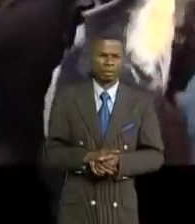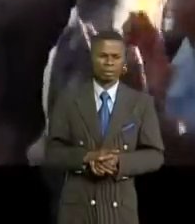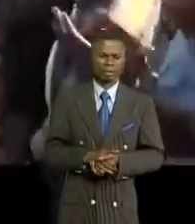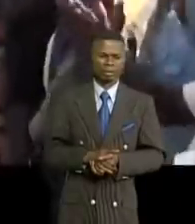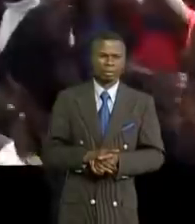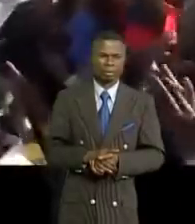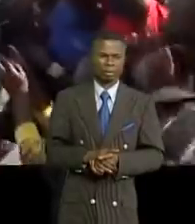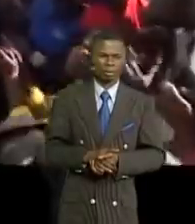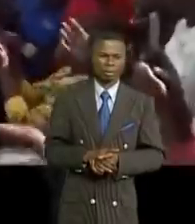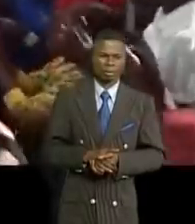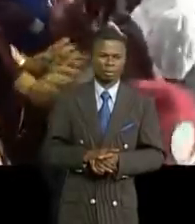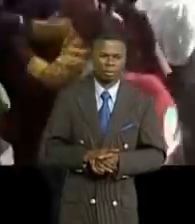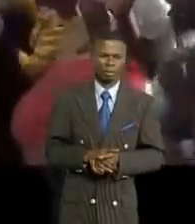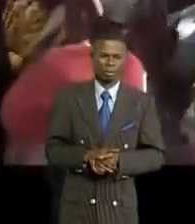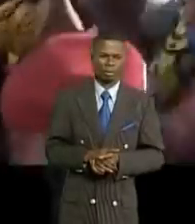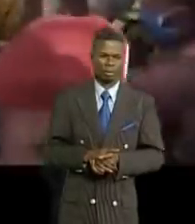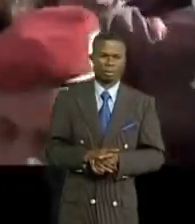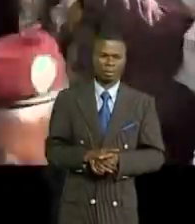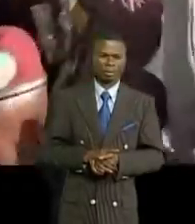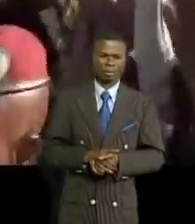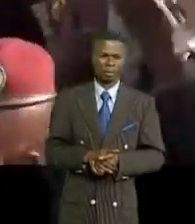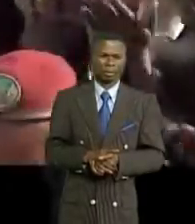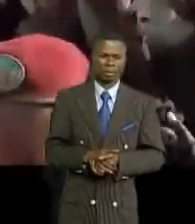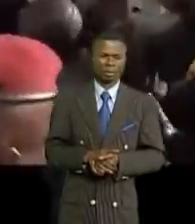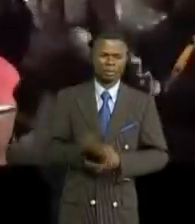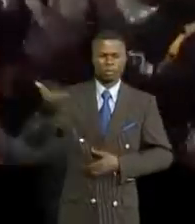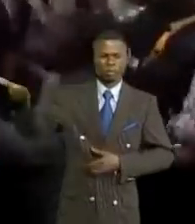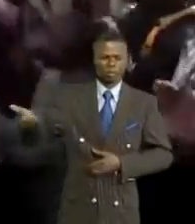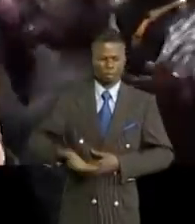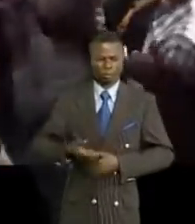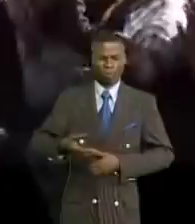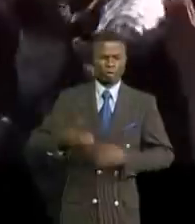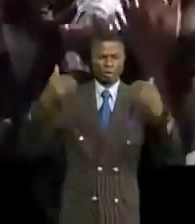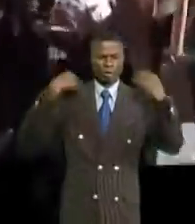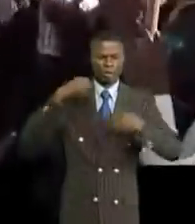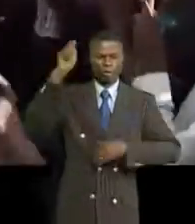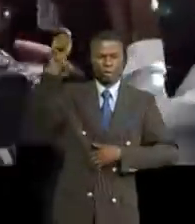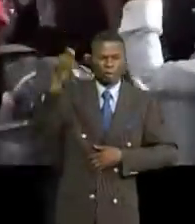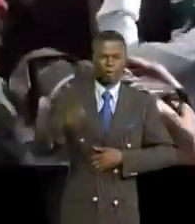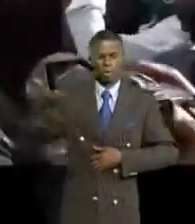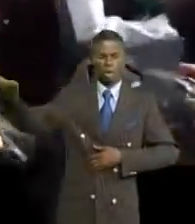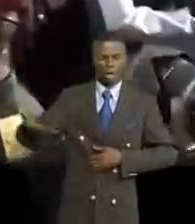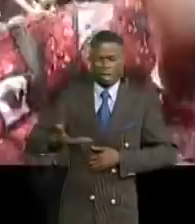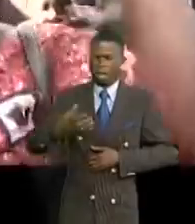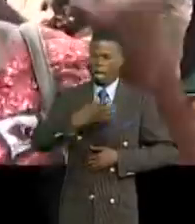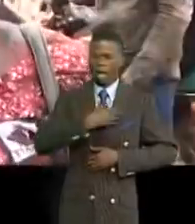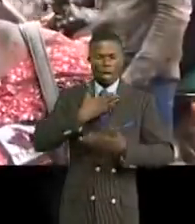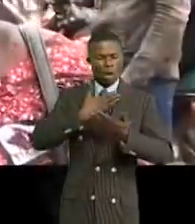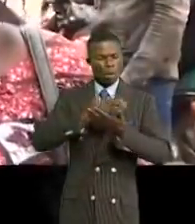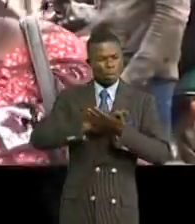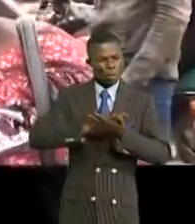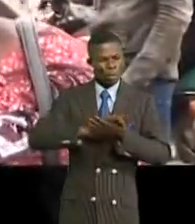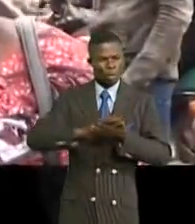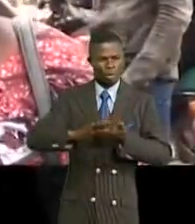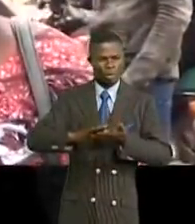il un jeu tout con à l'asinerie tête au ras du gouverneur et sonates aux herbiers nam au thème à bamako